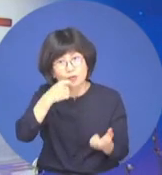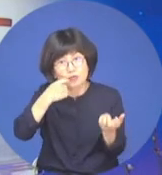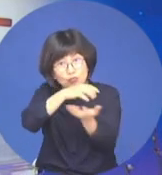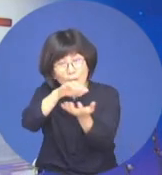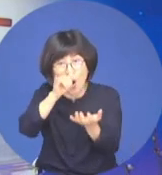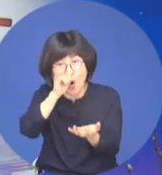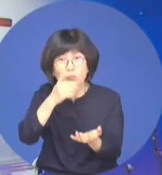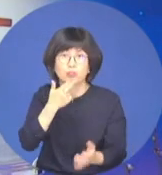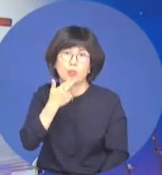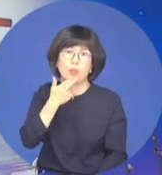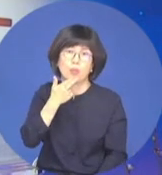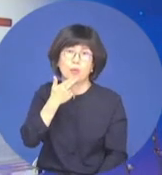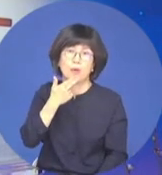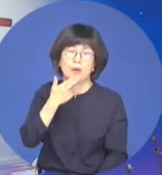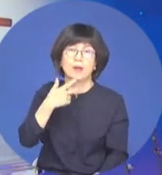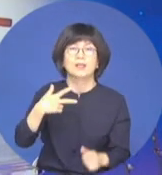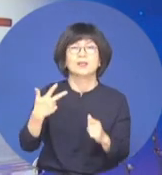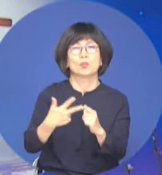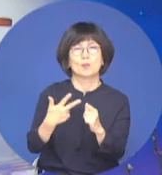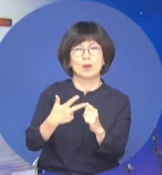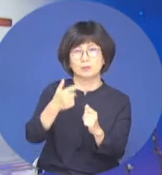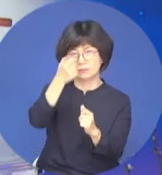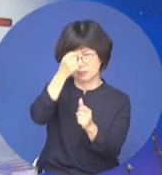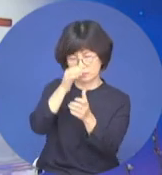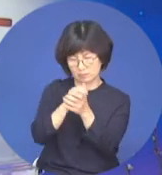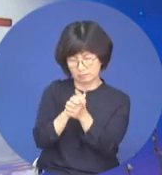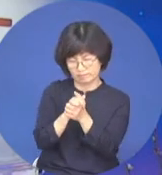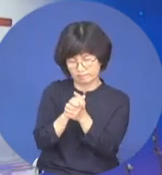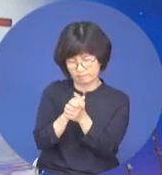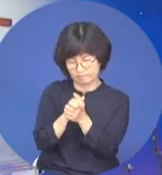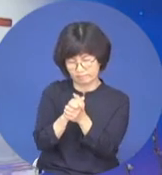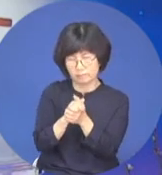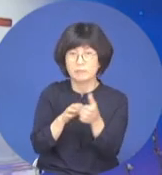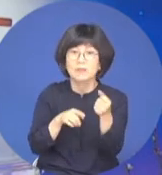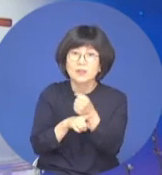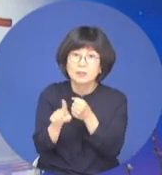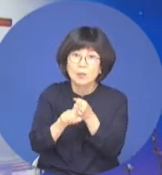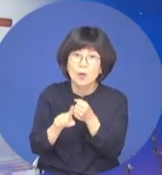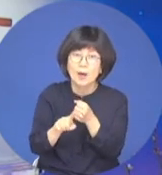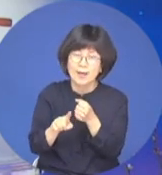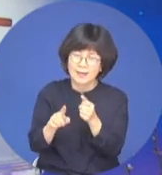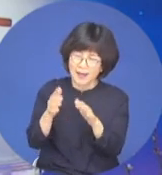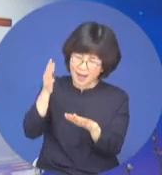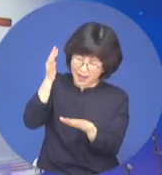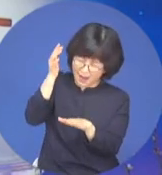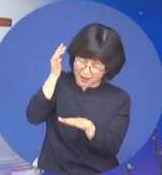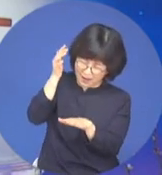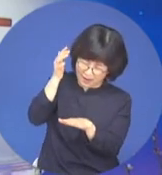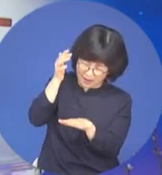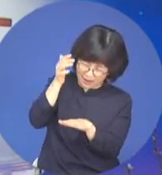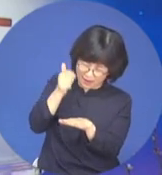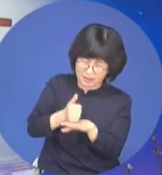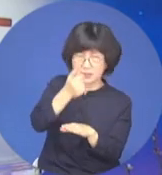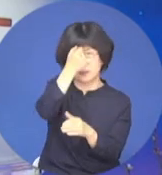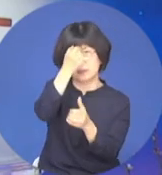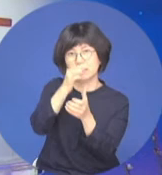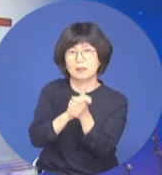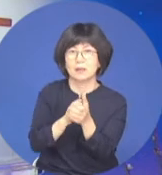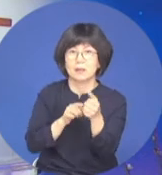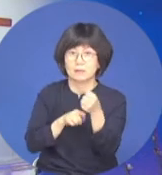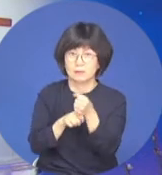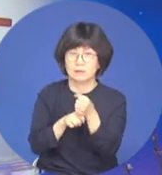번? 7번. 7번이라는 말은 끝까지 기다린다는 거예요.